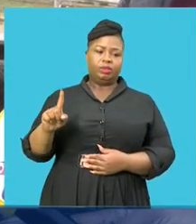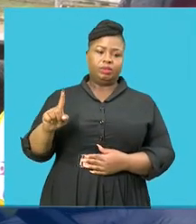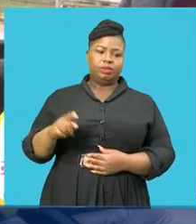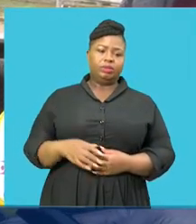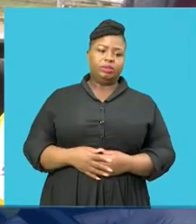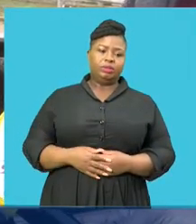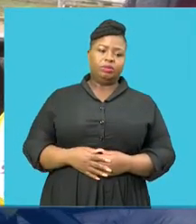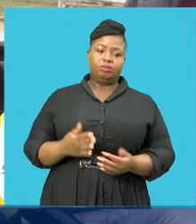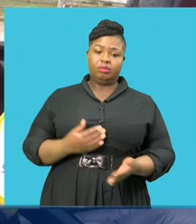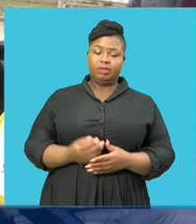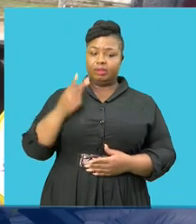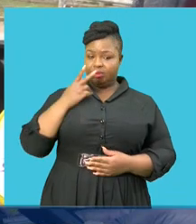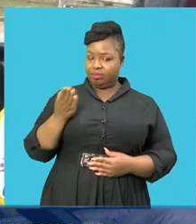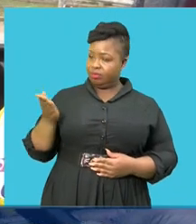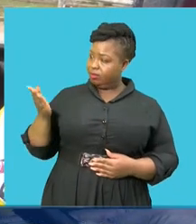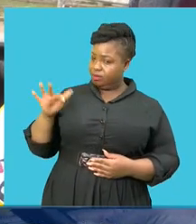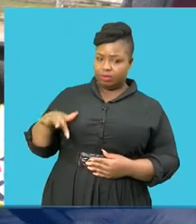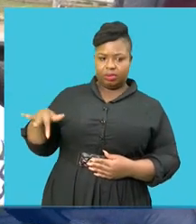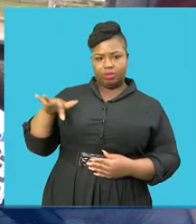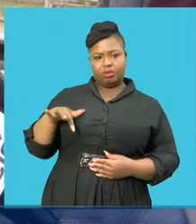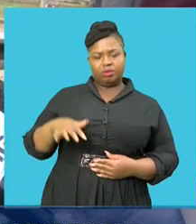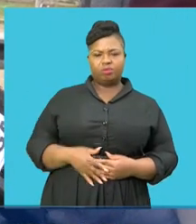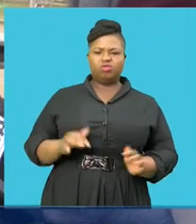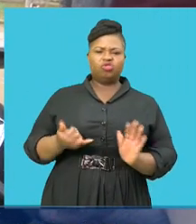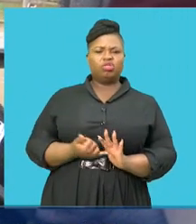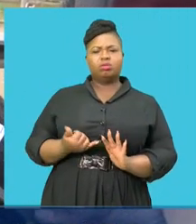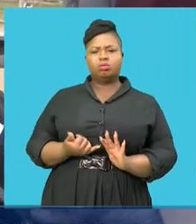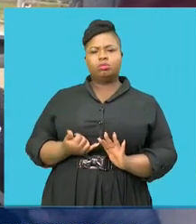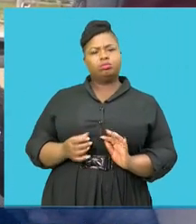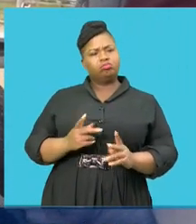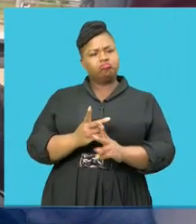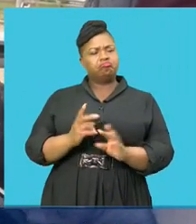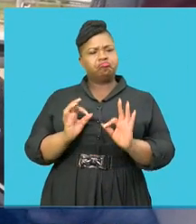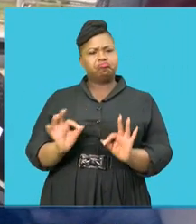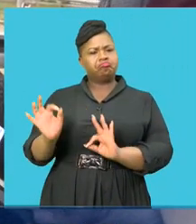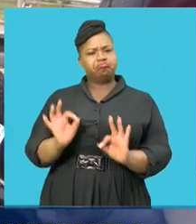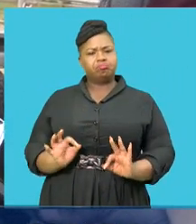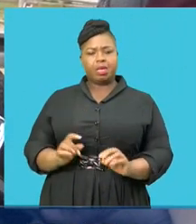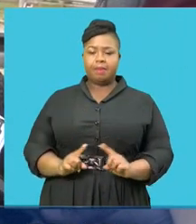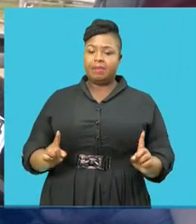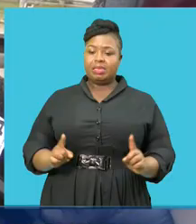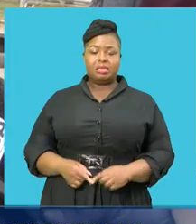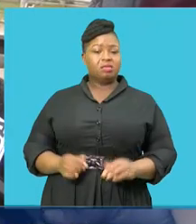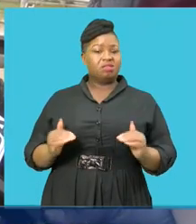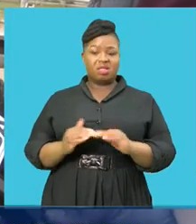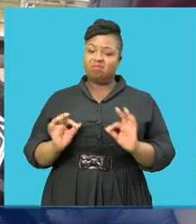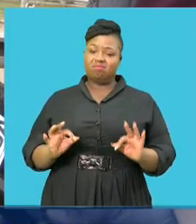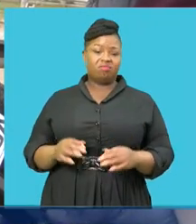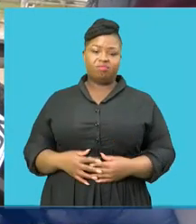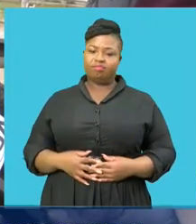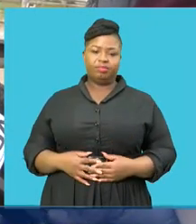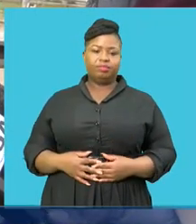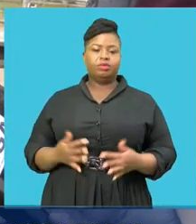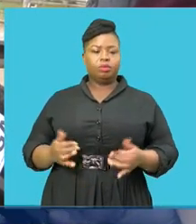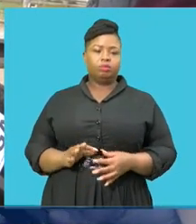1961. So you can see around here, in fact, it is just a well-kept facility, but it's not up to the standard. So